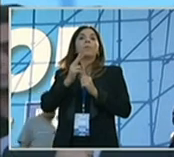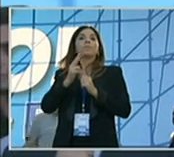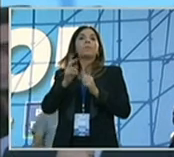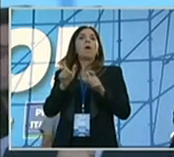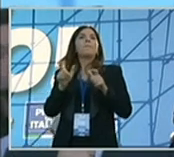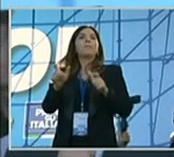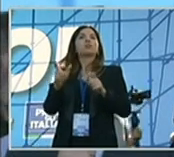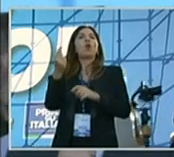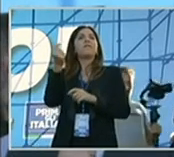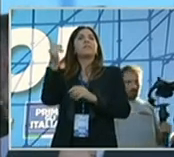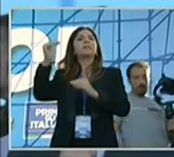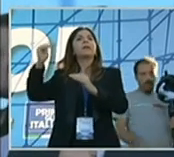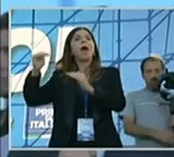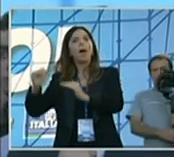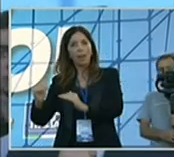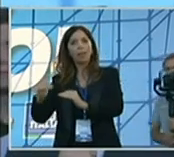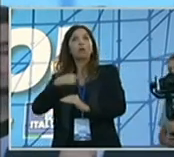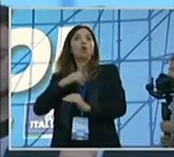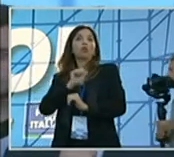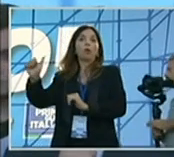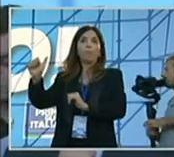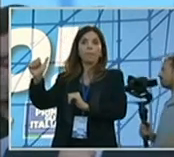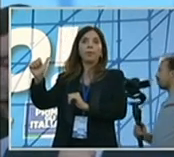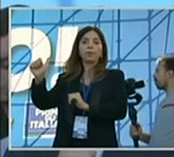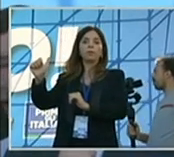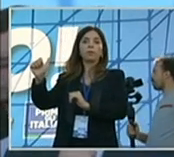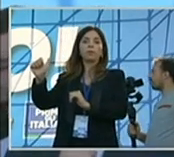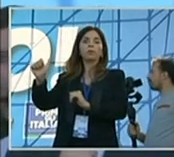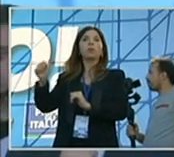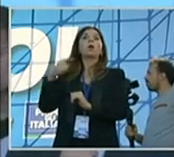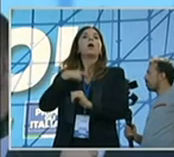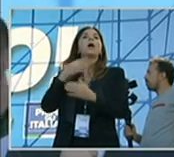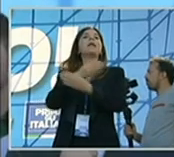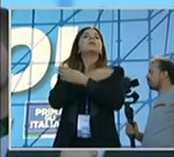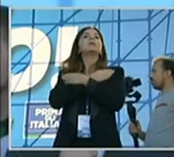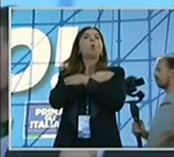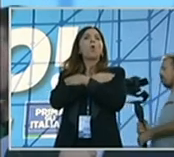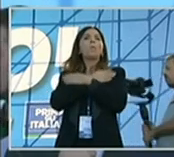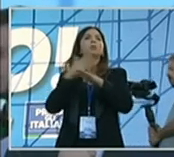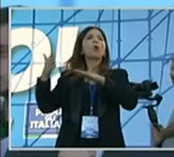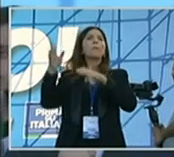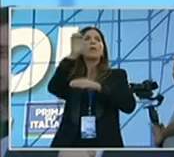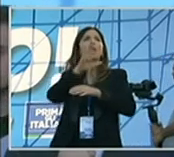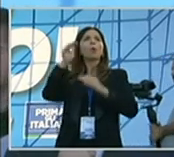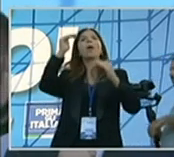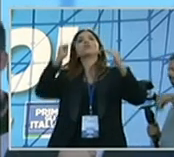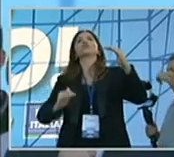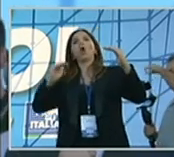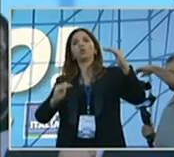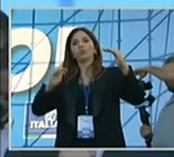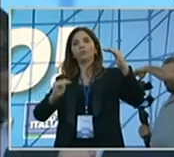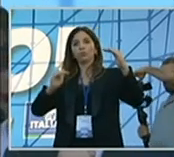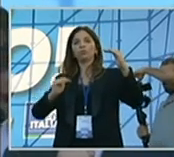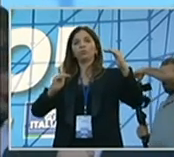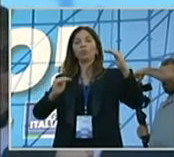fiscale. Siamo stati noi i soli a mantenere la disoccupazione sotto la media europea. Siamo stati noi i